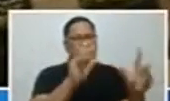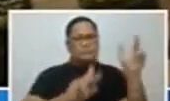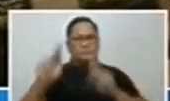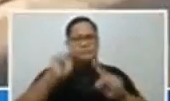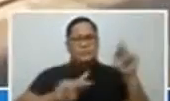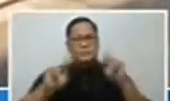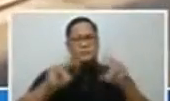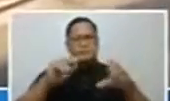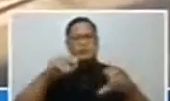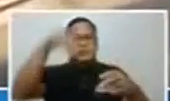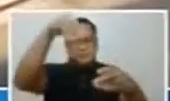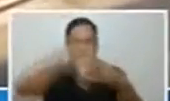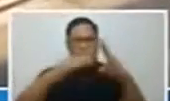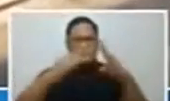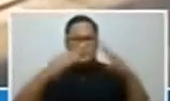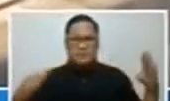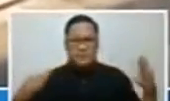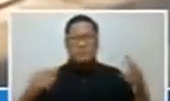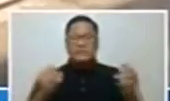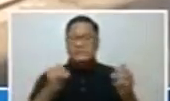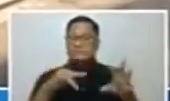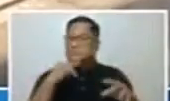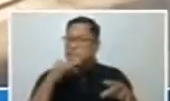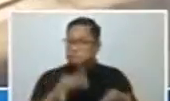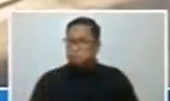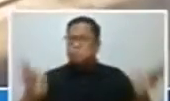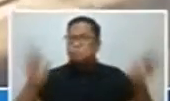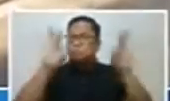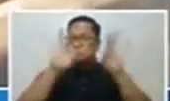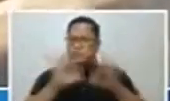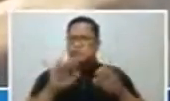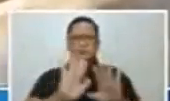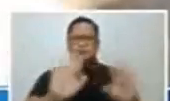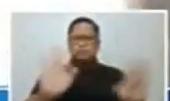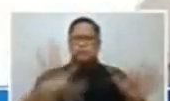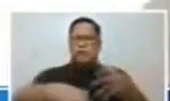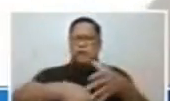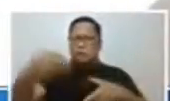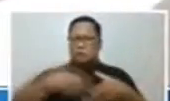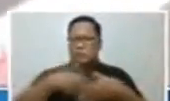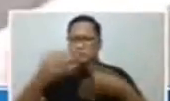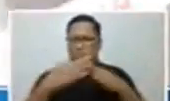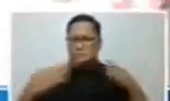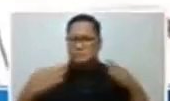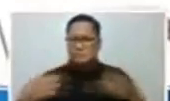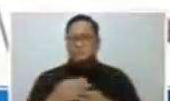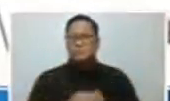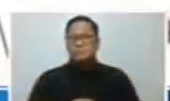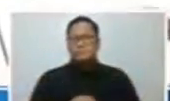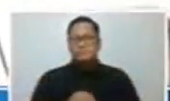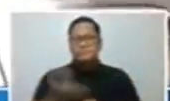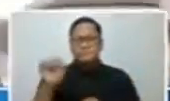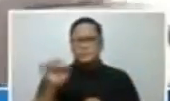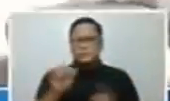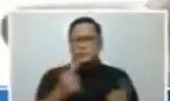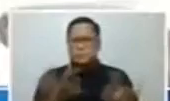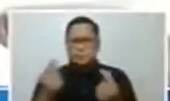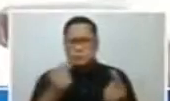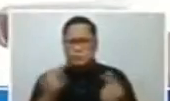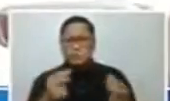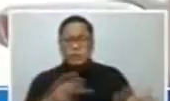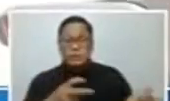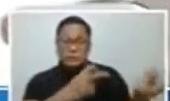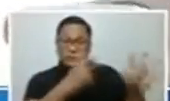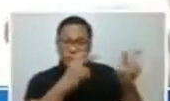para dagdagan yung mga doctors, nurses sa private hospitals, sa government hospitals. Kasi marami na rin doon ang